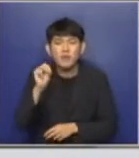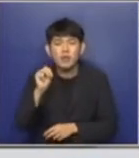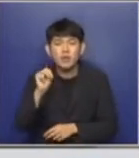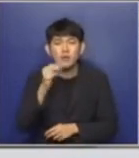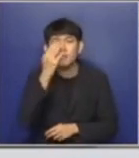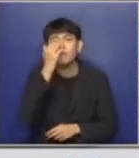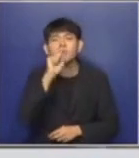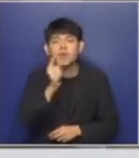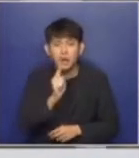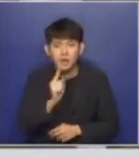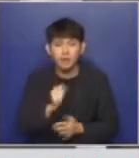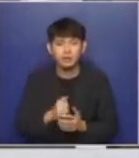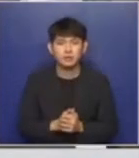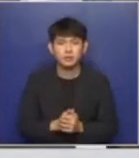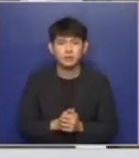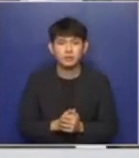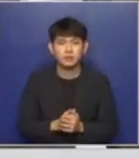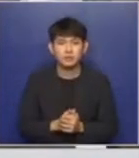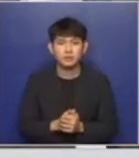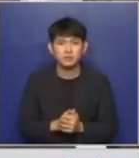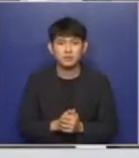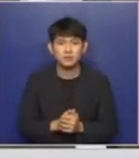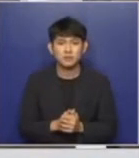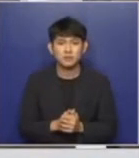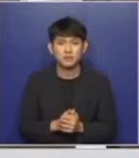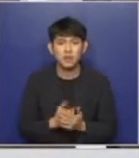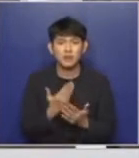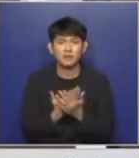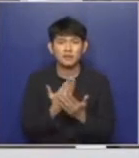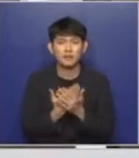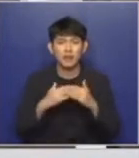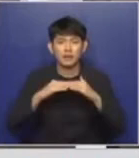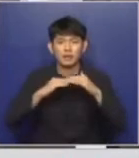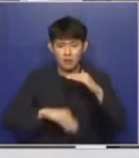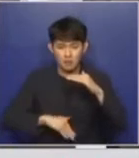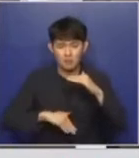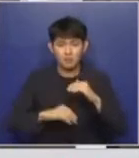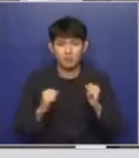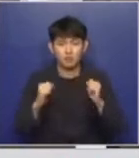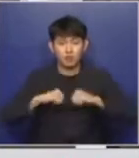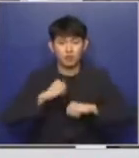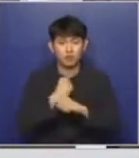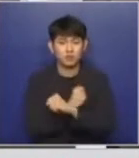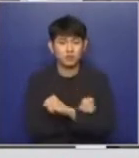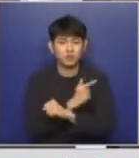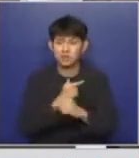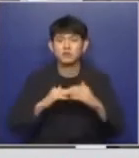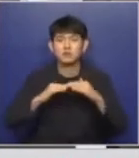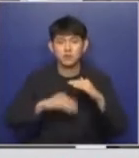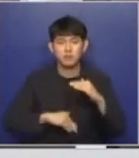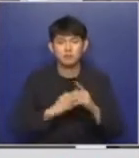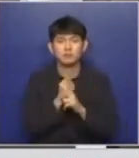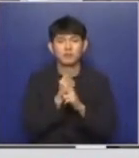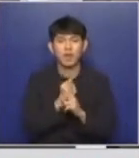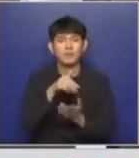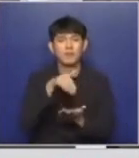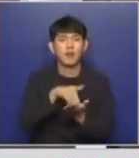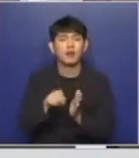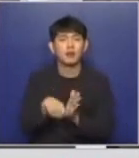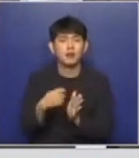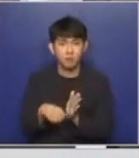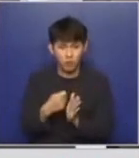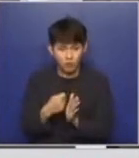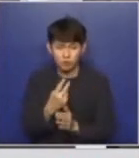พื่อไม่ให้เกิดกรอบวงเงินที่เป็นตกลงจ้างตามหลักการและเหตุผล